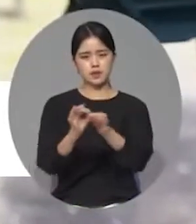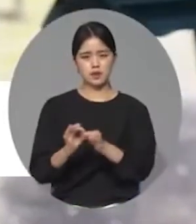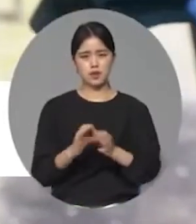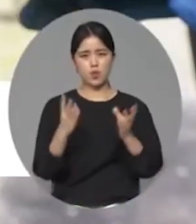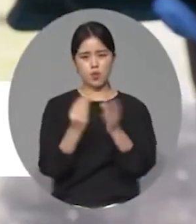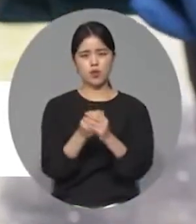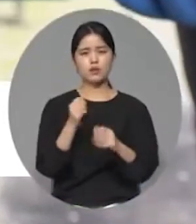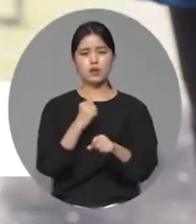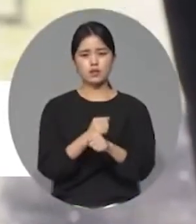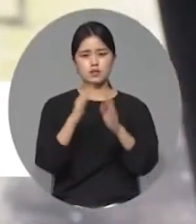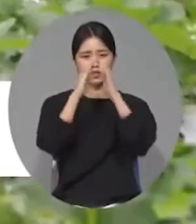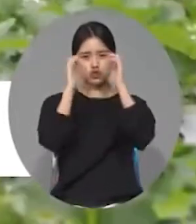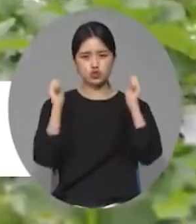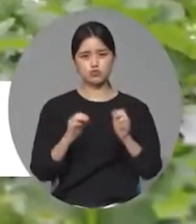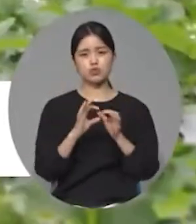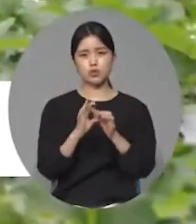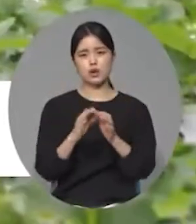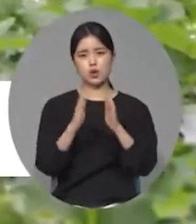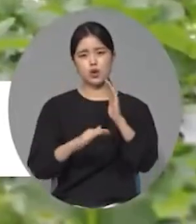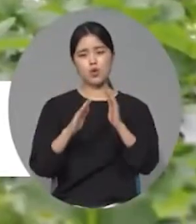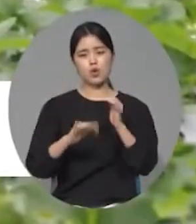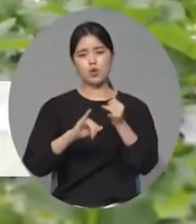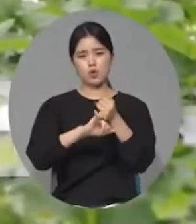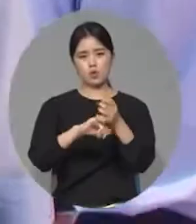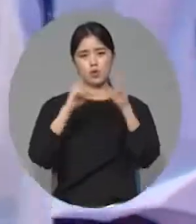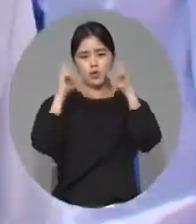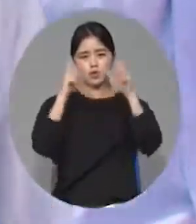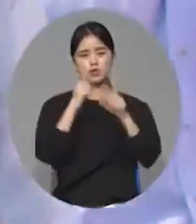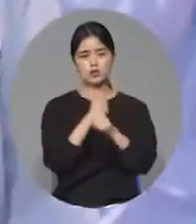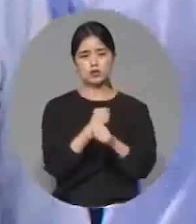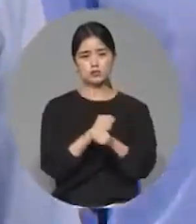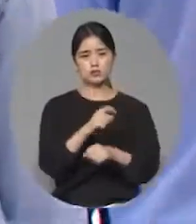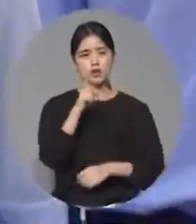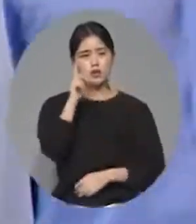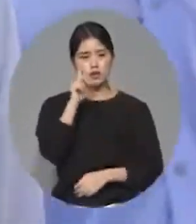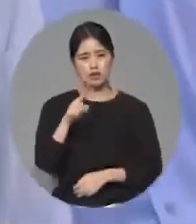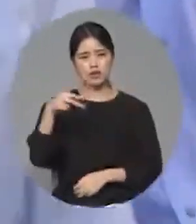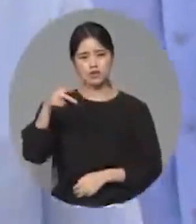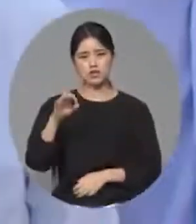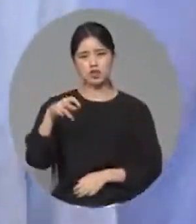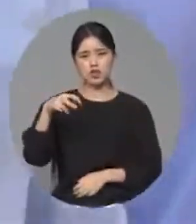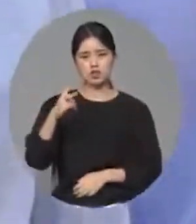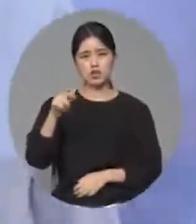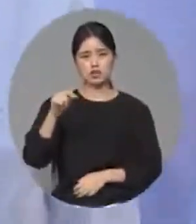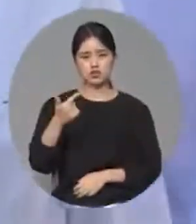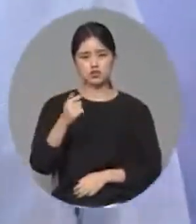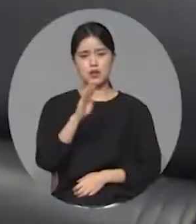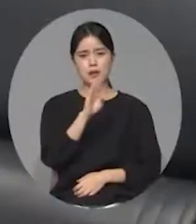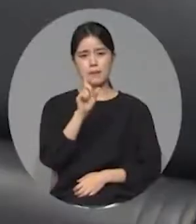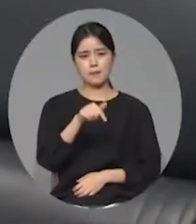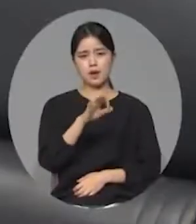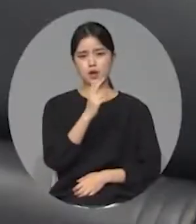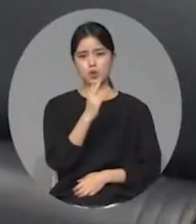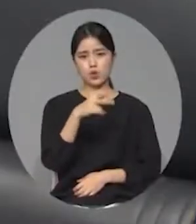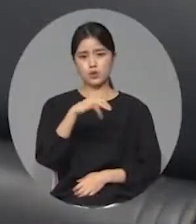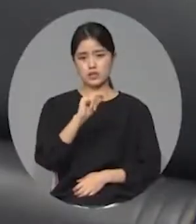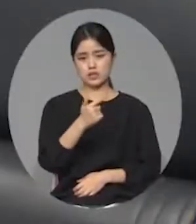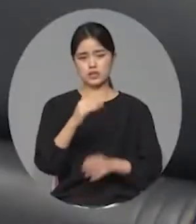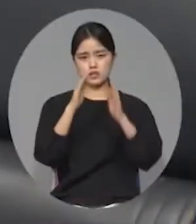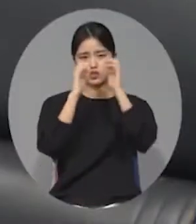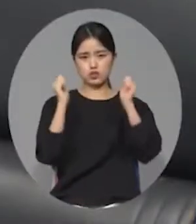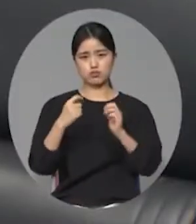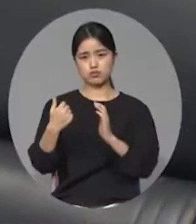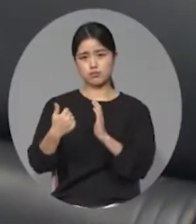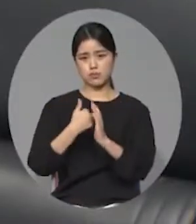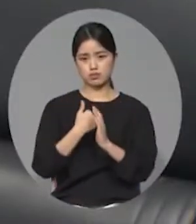등 전북 관련 공약도 제시했습니다. 한편 내일은 정세균, 박용진 후보가 각각 전북을